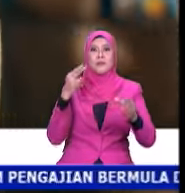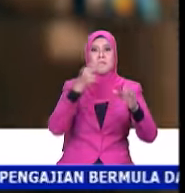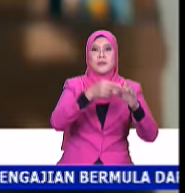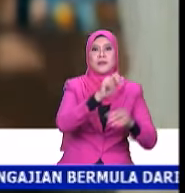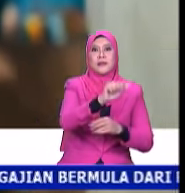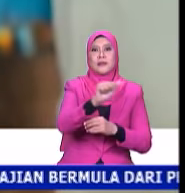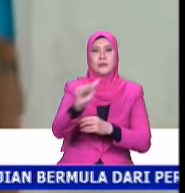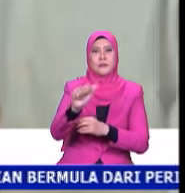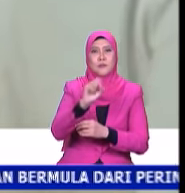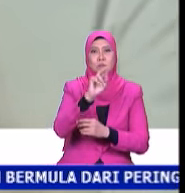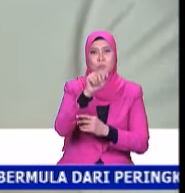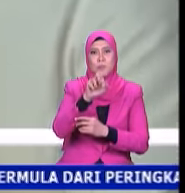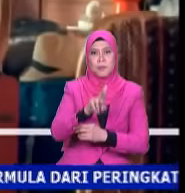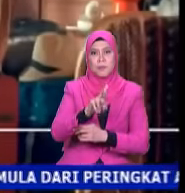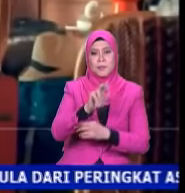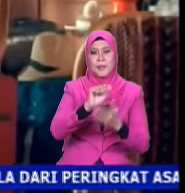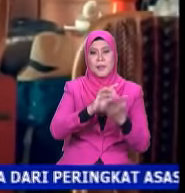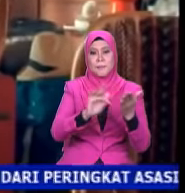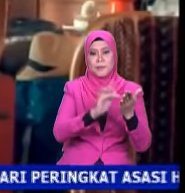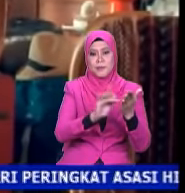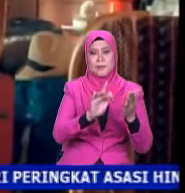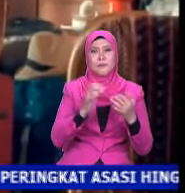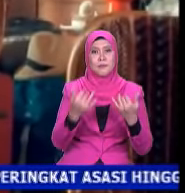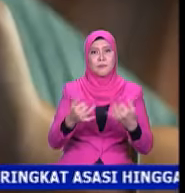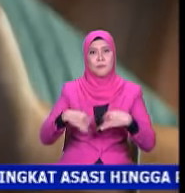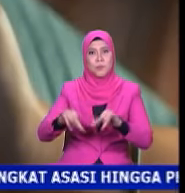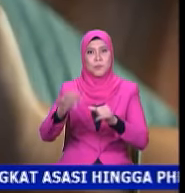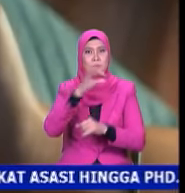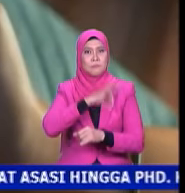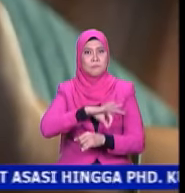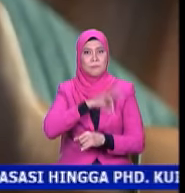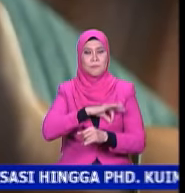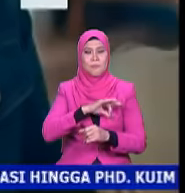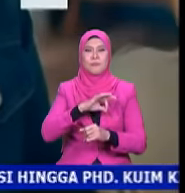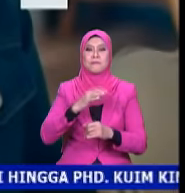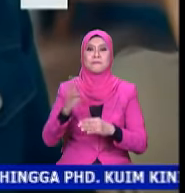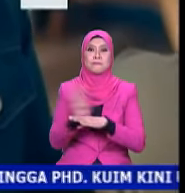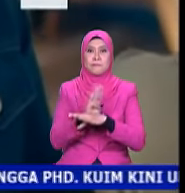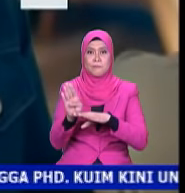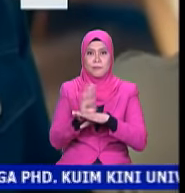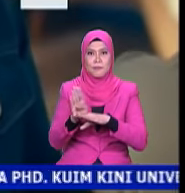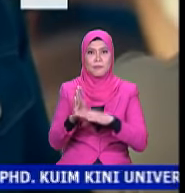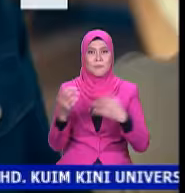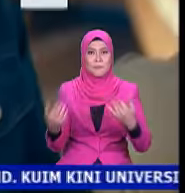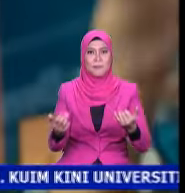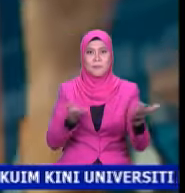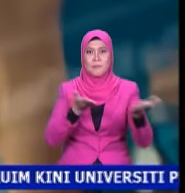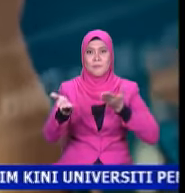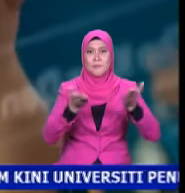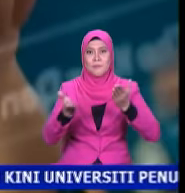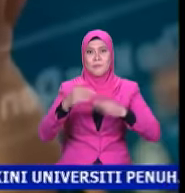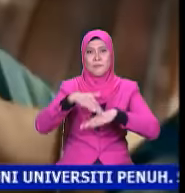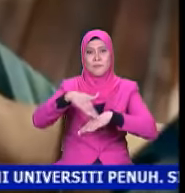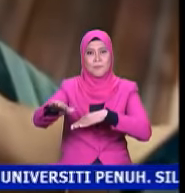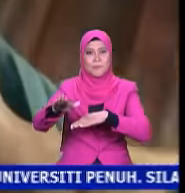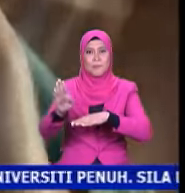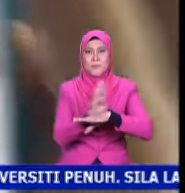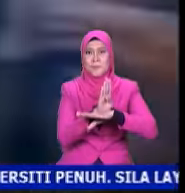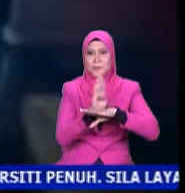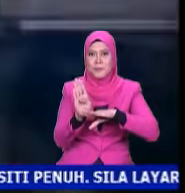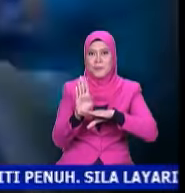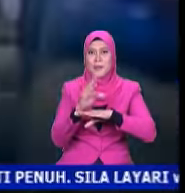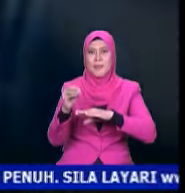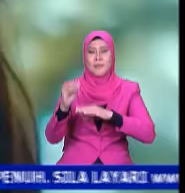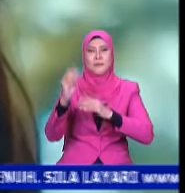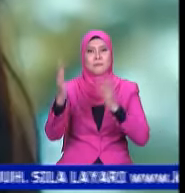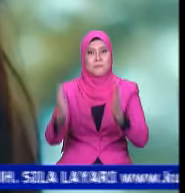AirAsia Super App. AirAsia Super App akan terus memanfaatkan ekosistem sedia ada bagi perkhidmatan rakan penghantar, perniagaan dan